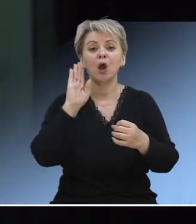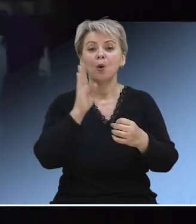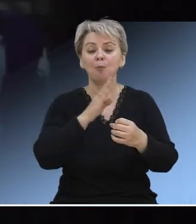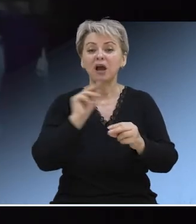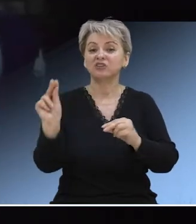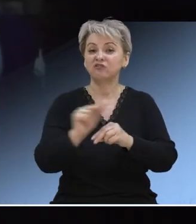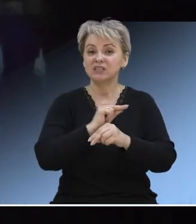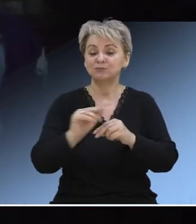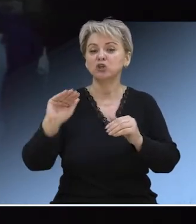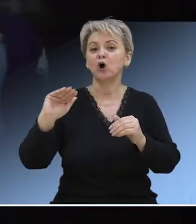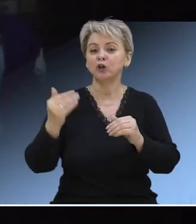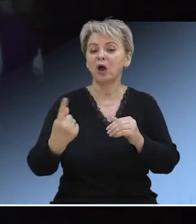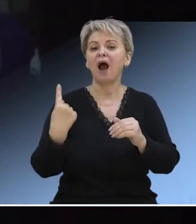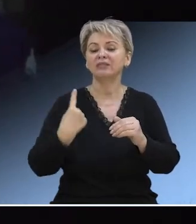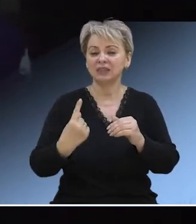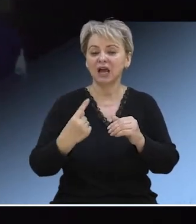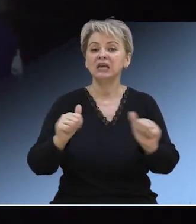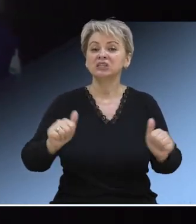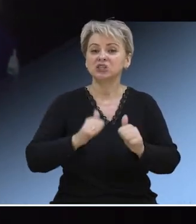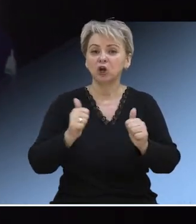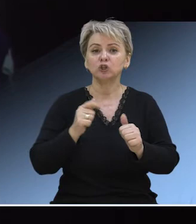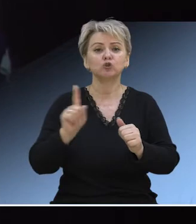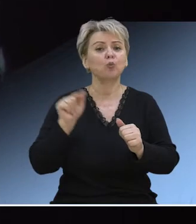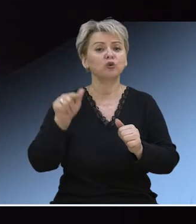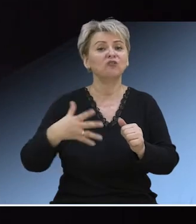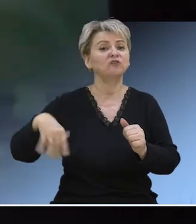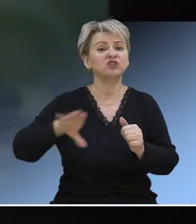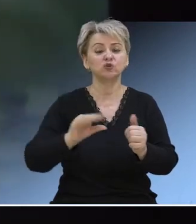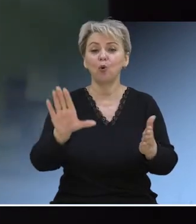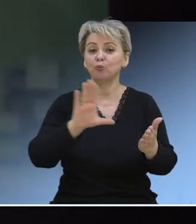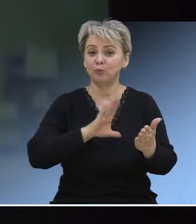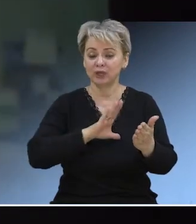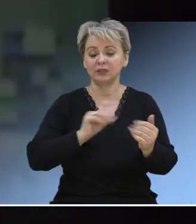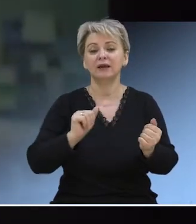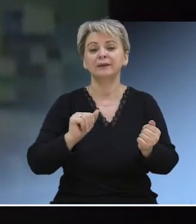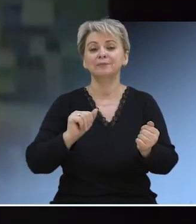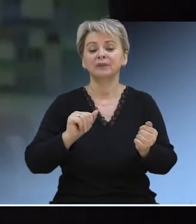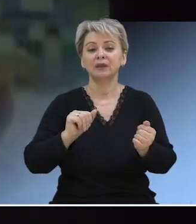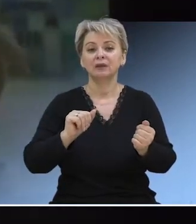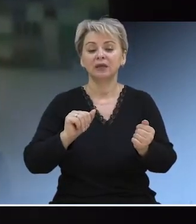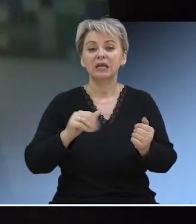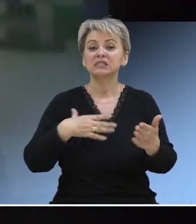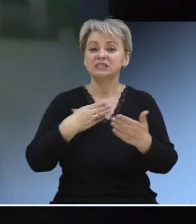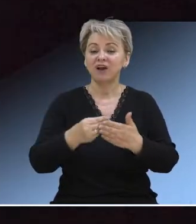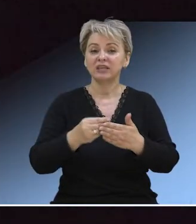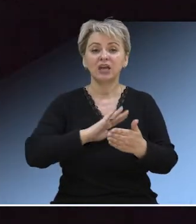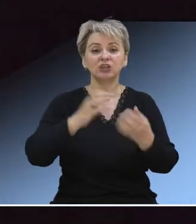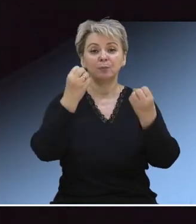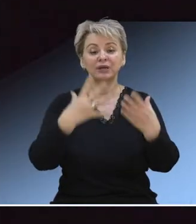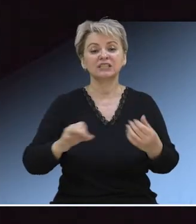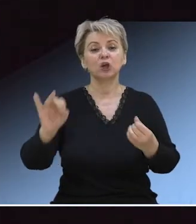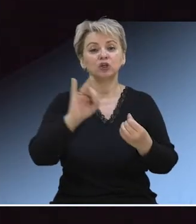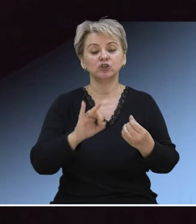общения. Мать, воспитывающая ребенка одна, старается сделать все, чтобы он ни в чем не нуждался.